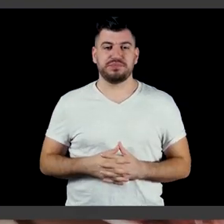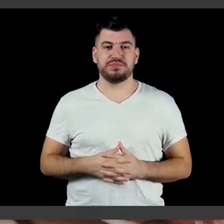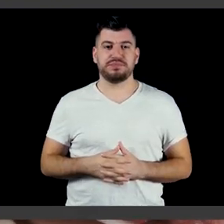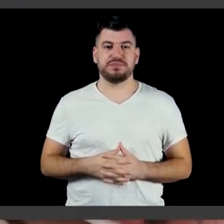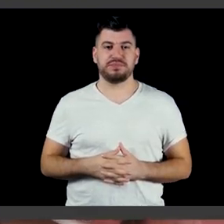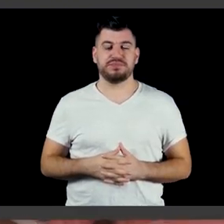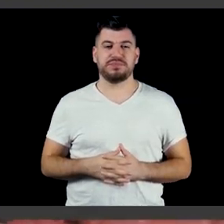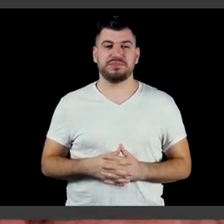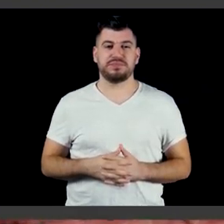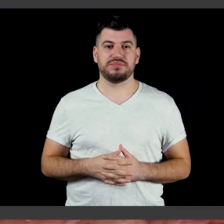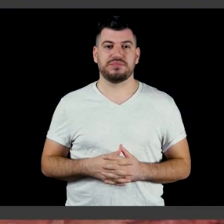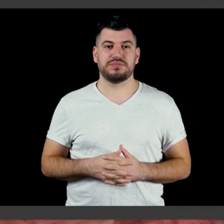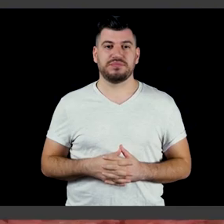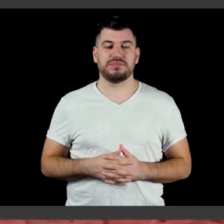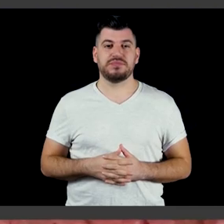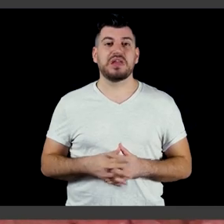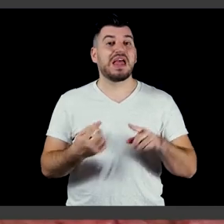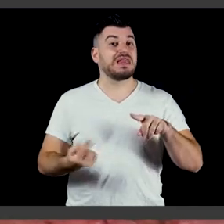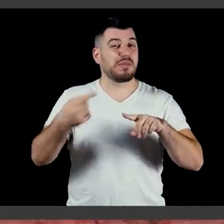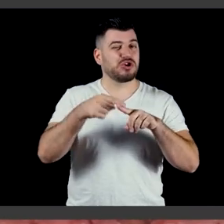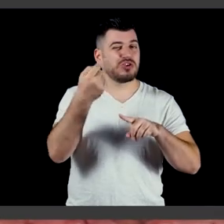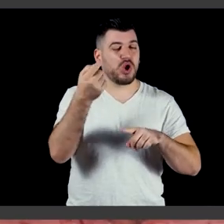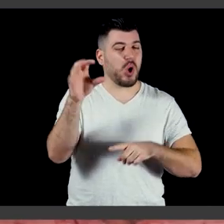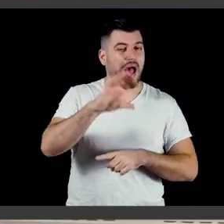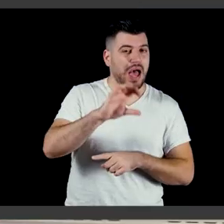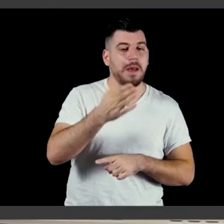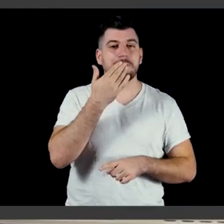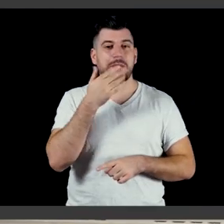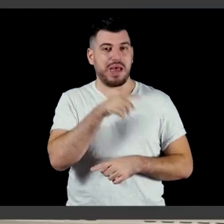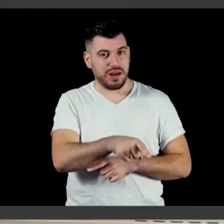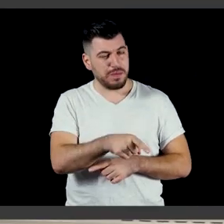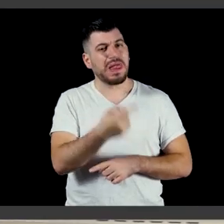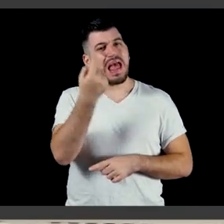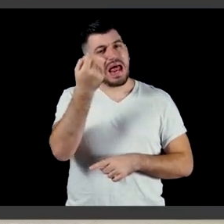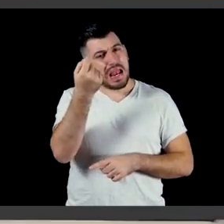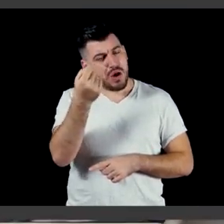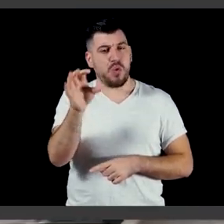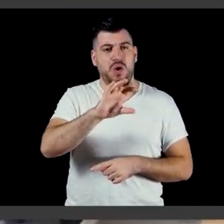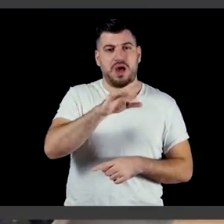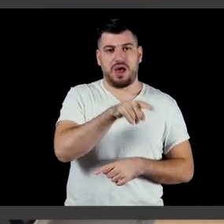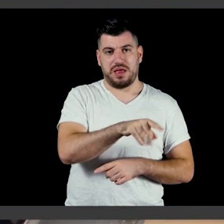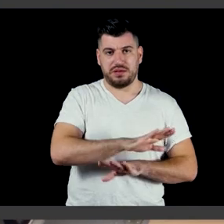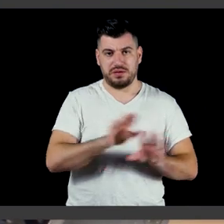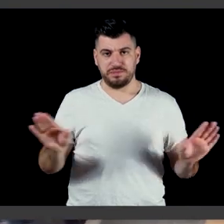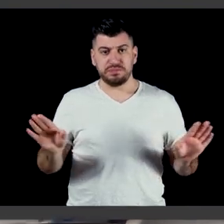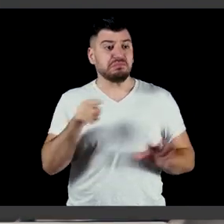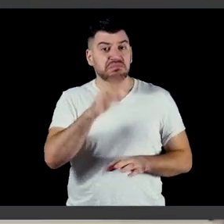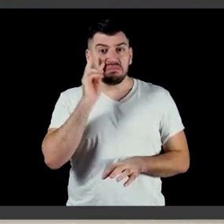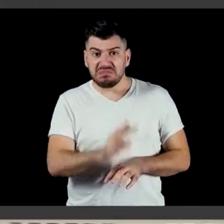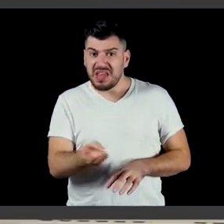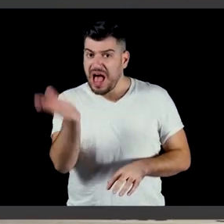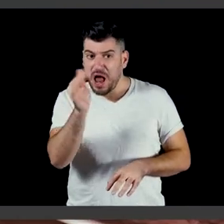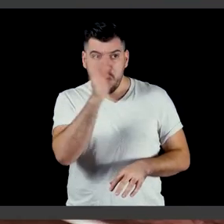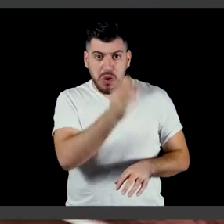χραπ και χραπ. Θα χρειαστεί να προσθέσω λίγο ακόμα αλάτι και πιπέρι. Λίγο